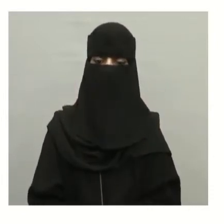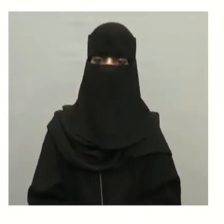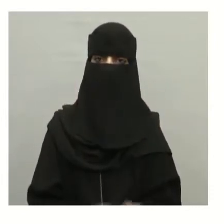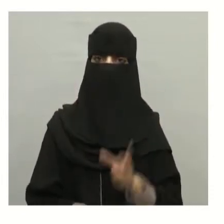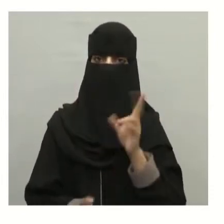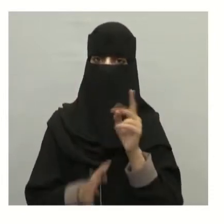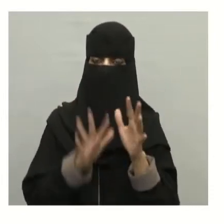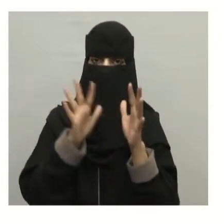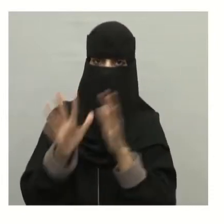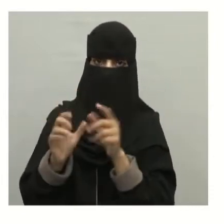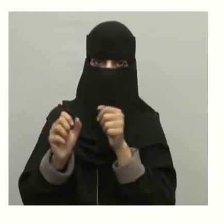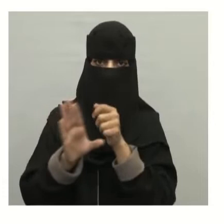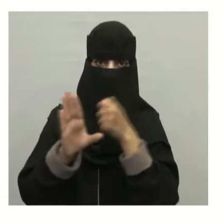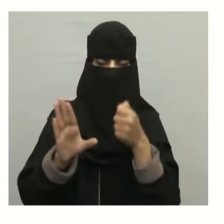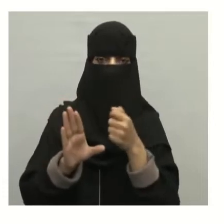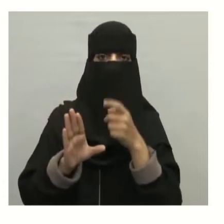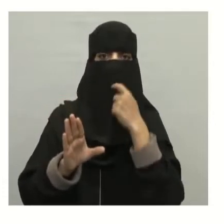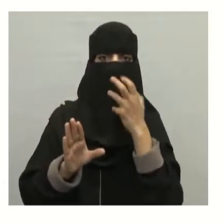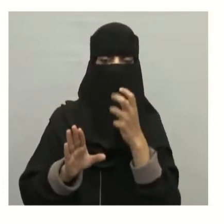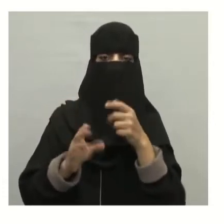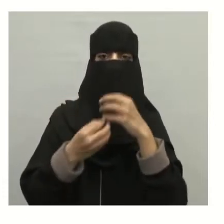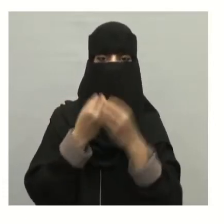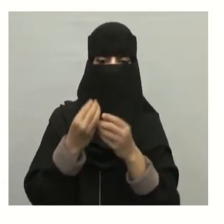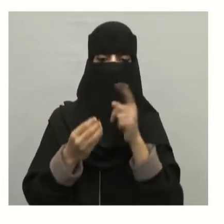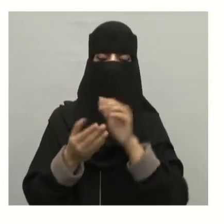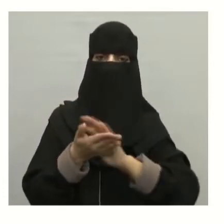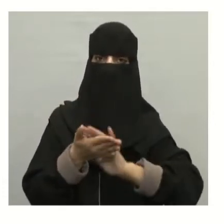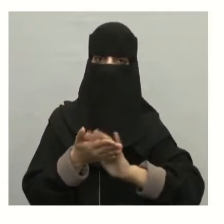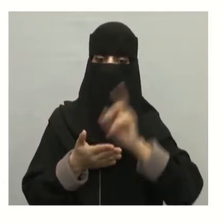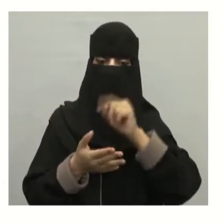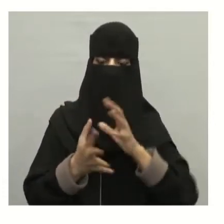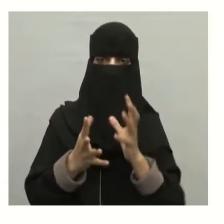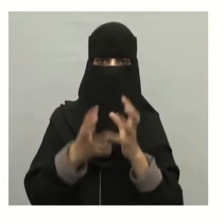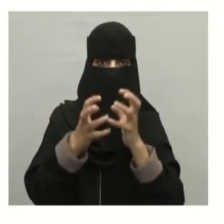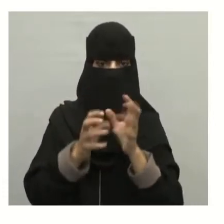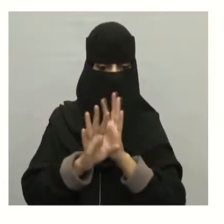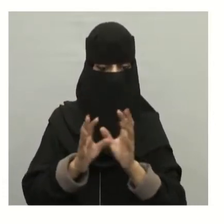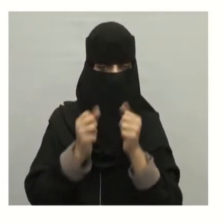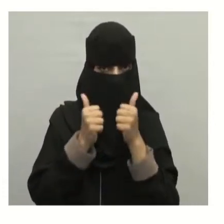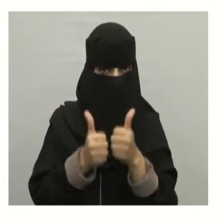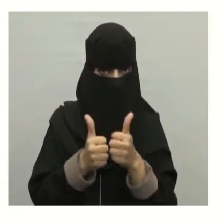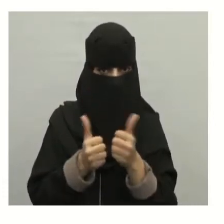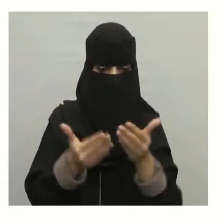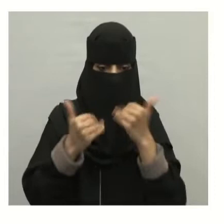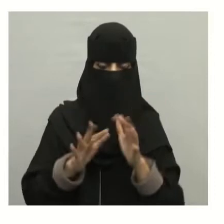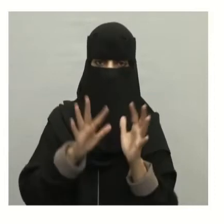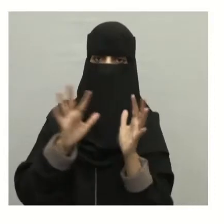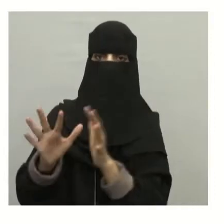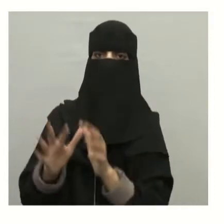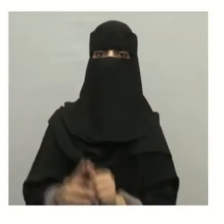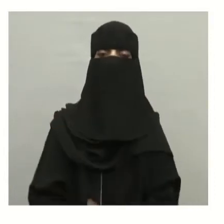بالنسبة لتخزين الخضروات والفواكه يجب علينا غسلها وتجفيفها جيدا قبل